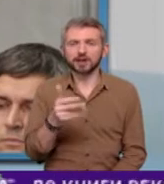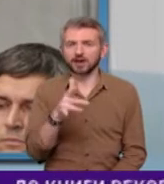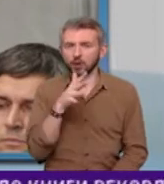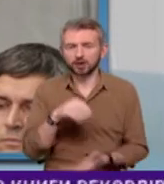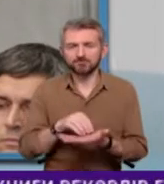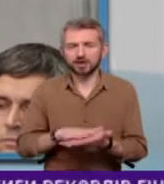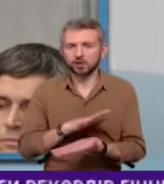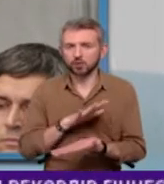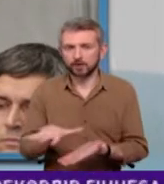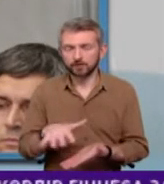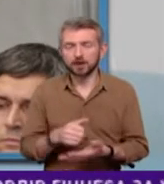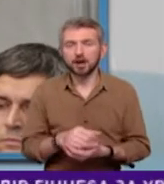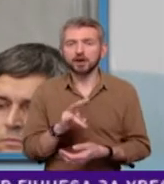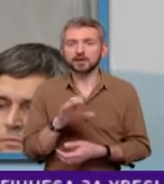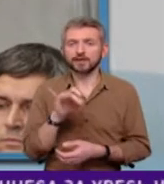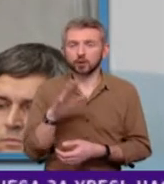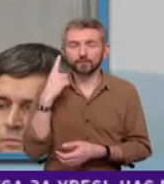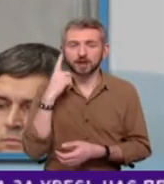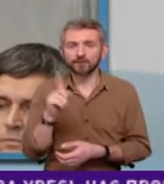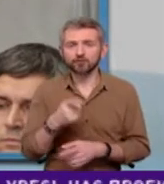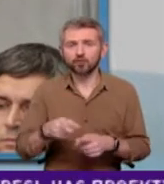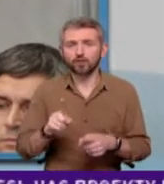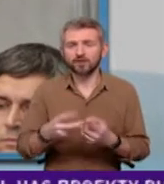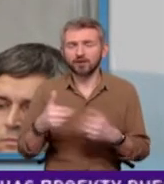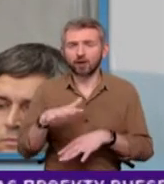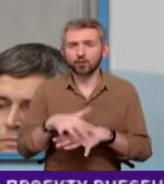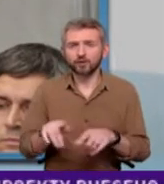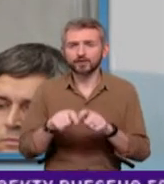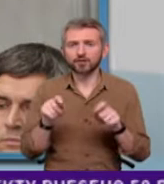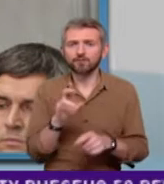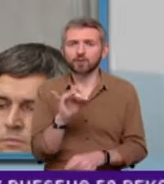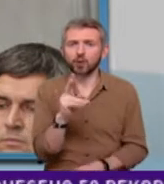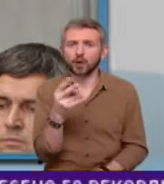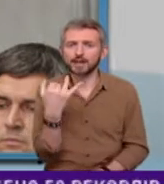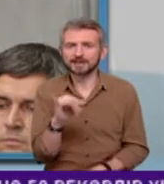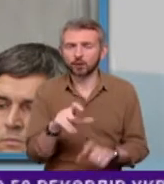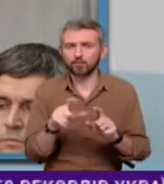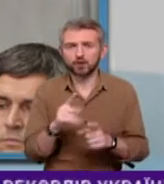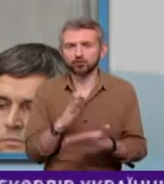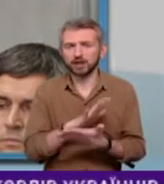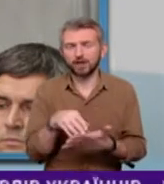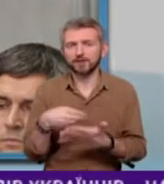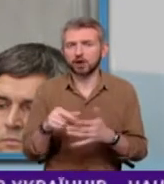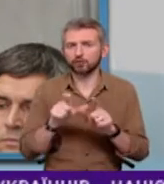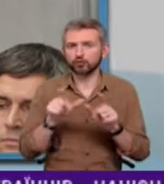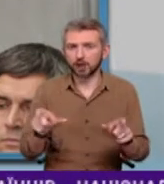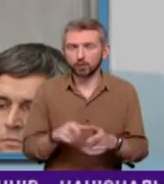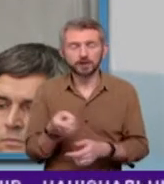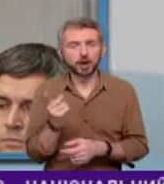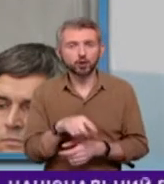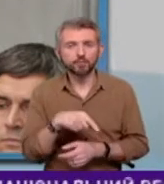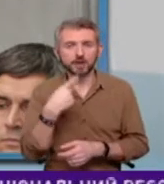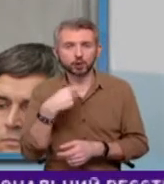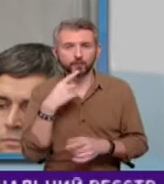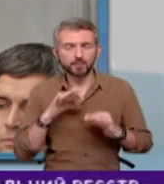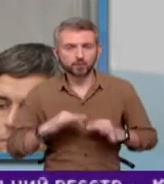не декларував. Своєю чергою Насіров заявив, що цей рахунок відкритий у брокерській компанії, яка не є фінансовою установою. Натомість, за